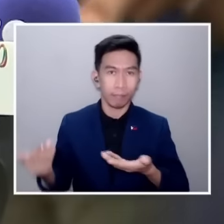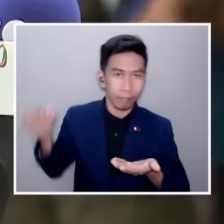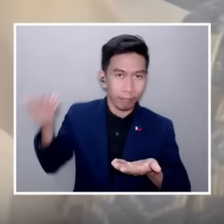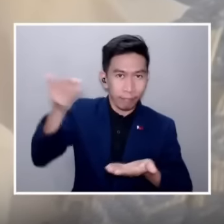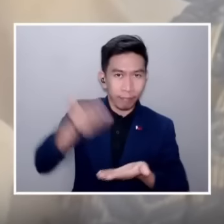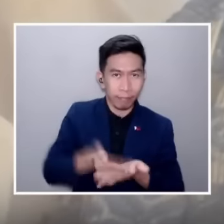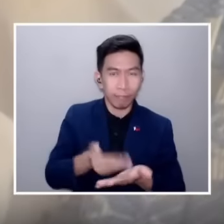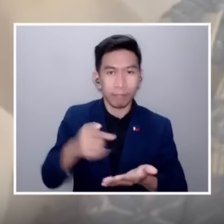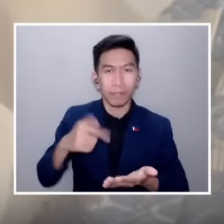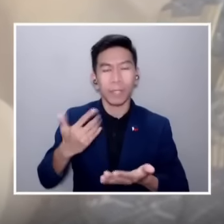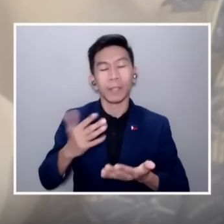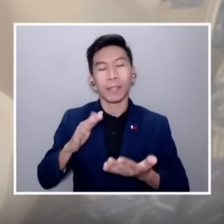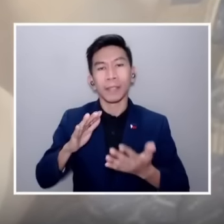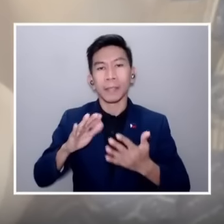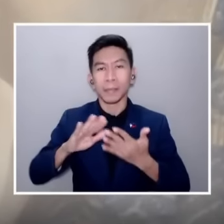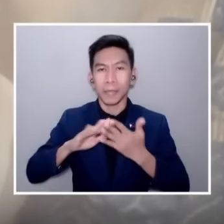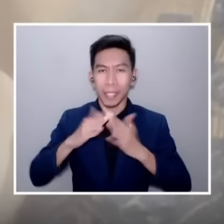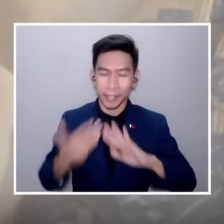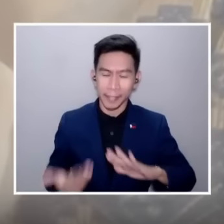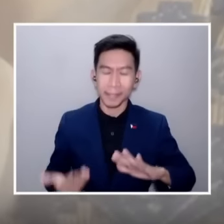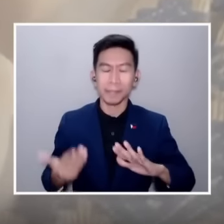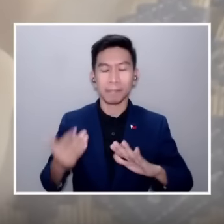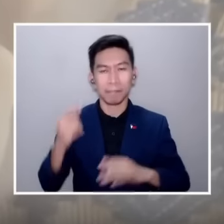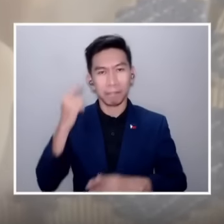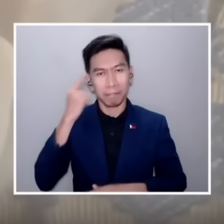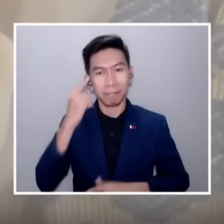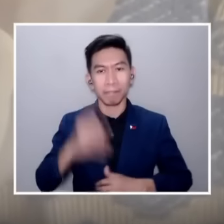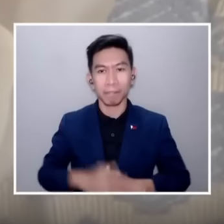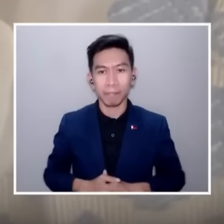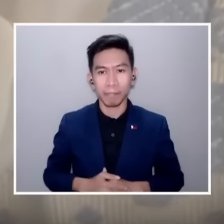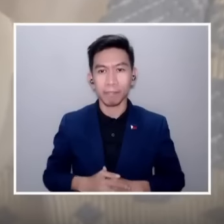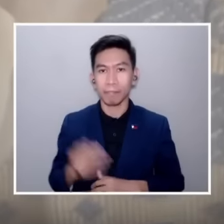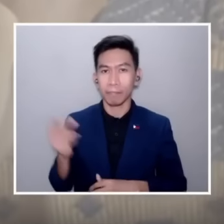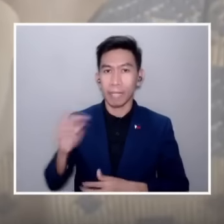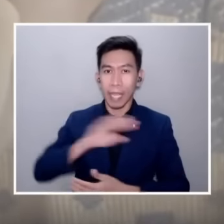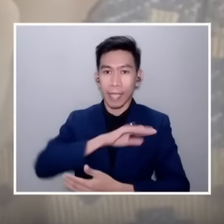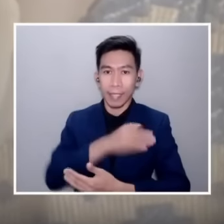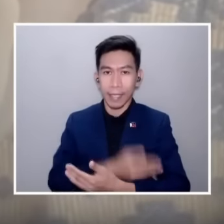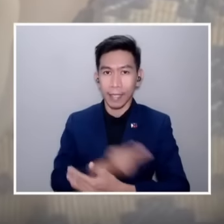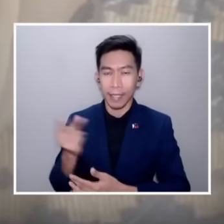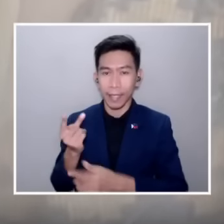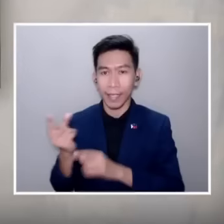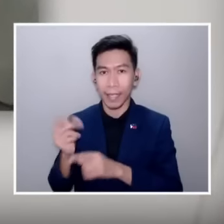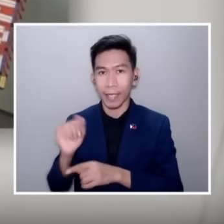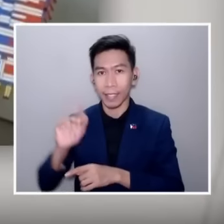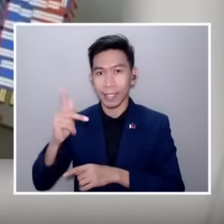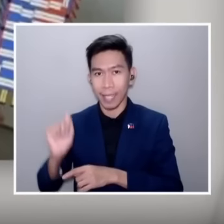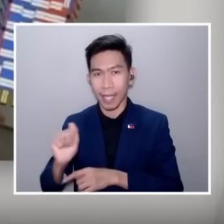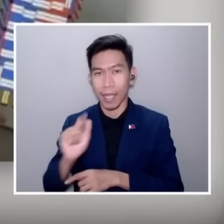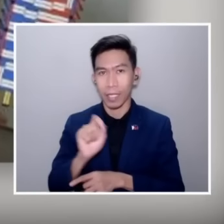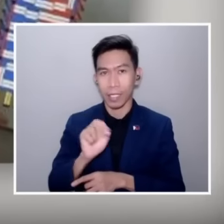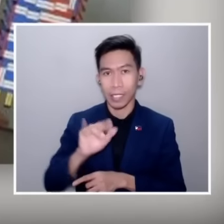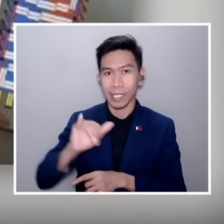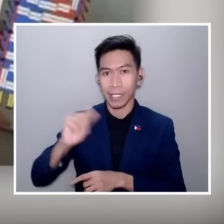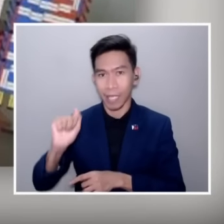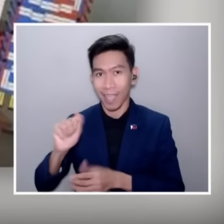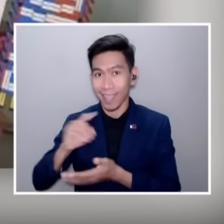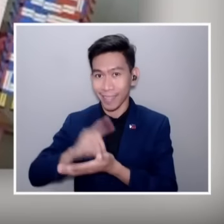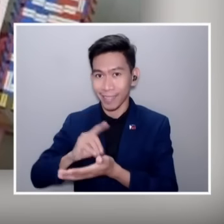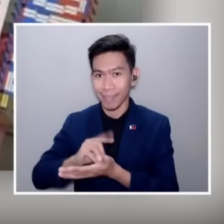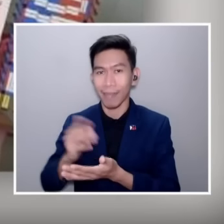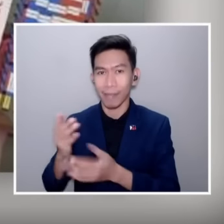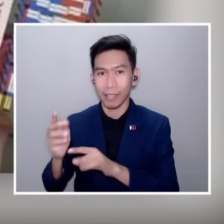aking loob. Ang mga anak ni VP Lenny na sina Aika at Dr. Trisha bumoto sa Naga City. Ang bunsong anak ni VP Lenny na si